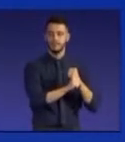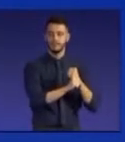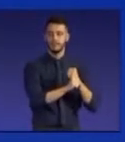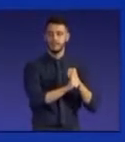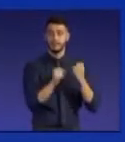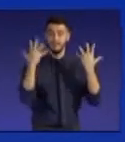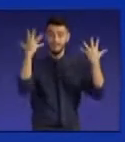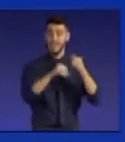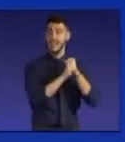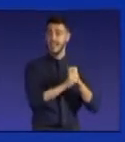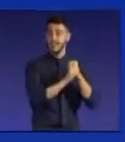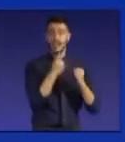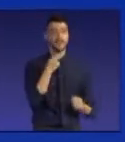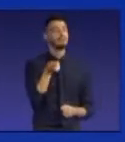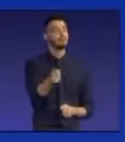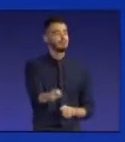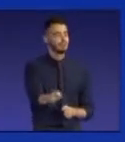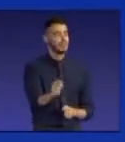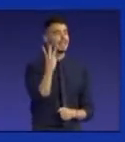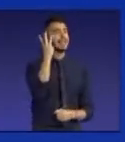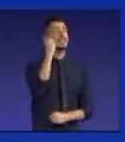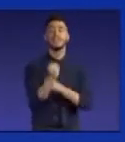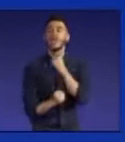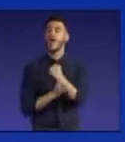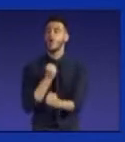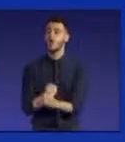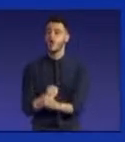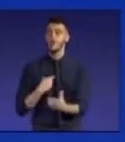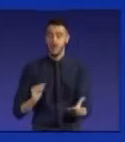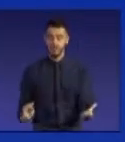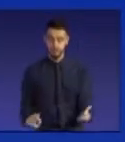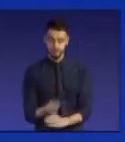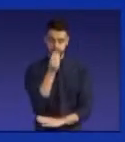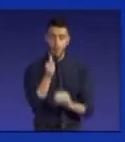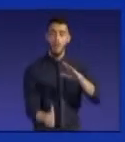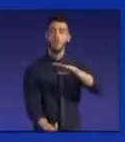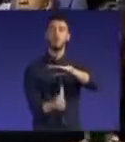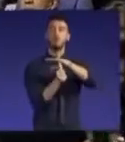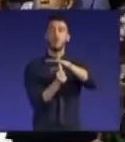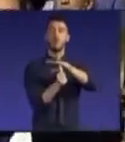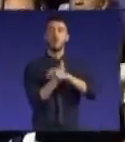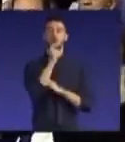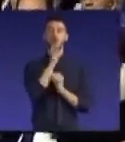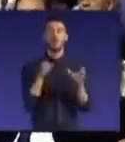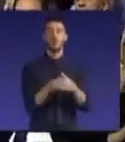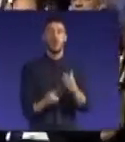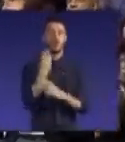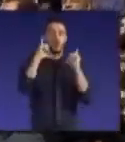συμπληρώνονται και 3 χρόνια από την εκλογή μου ως Προέδρου της Νέας Δημοκρατίας.